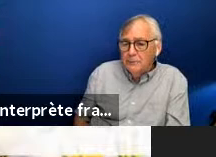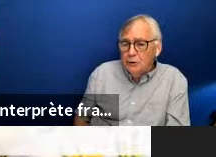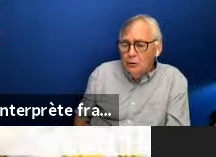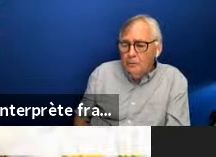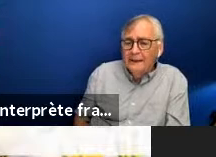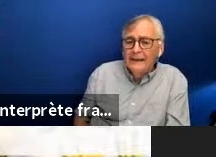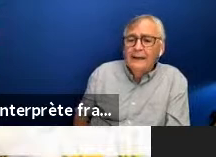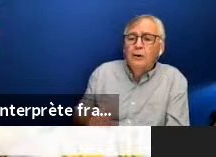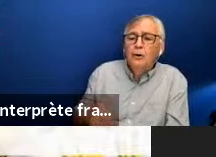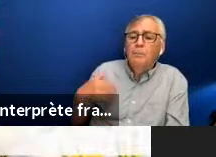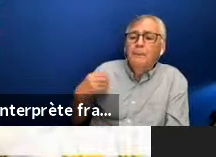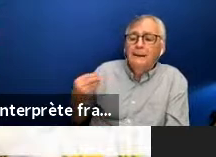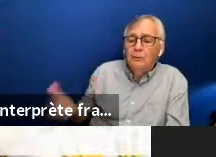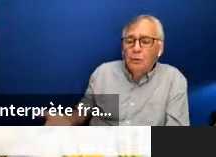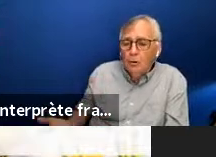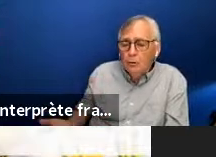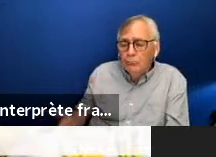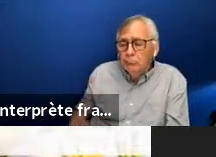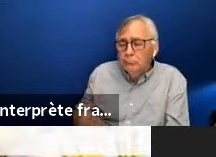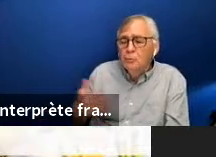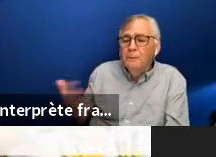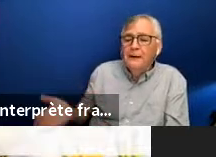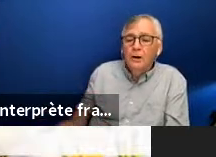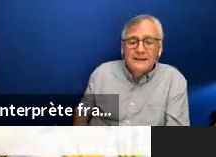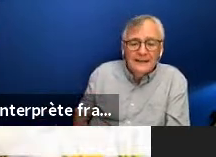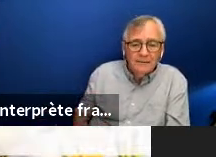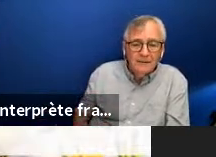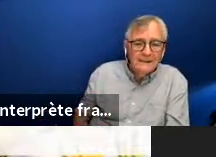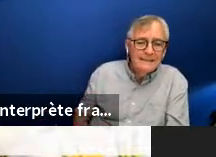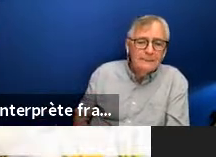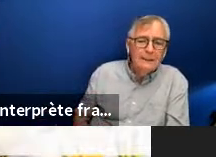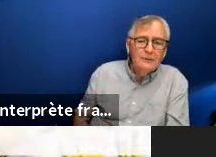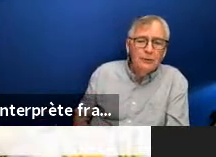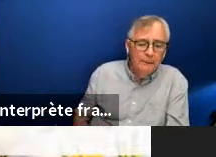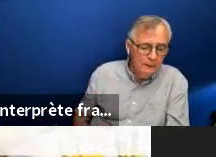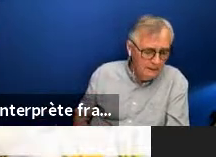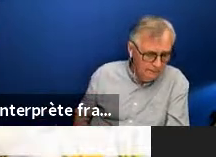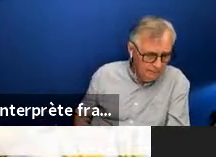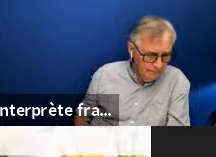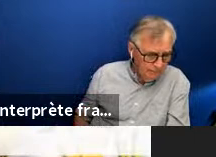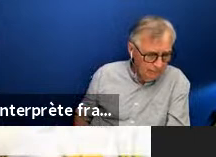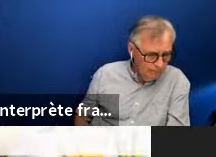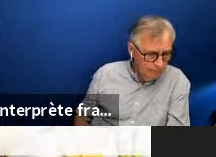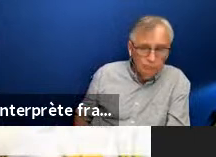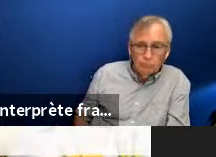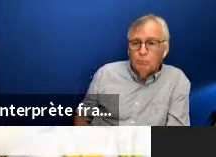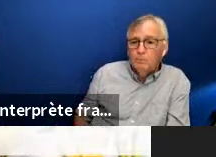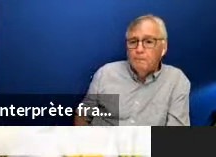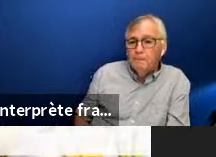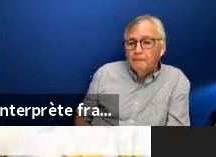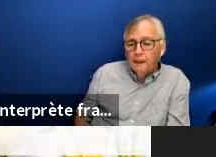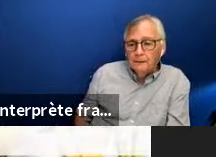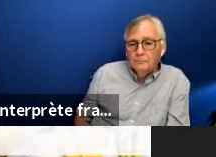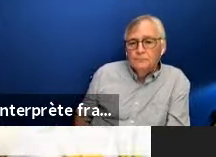qui n'entend absolument rien, il a une perte supérieure à 120 décibels de perte.